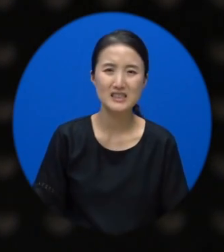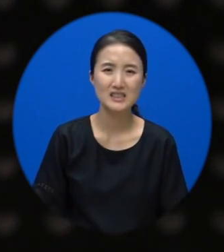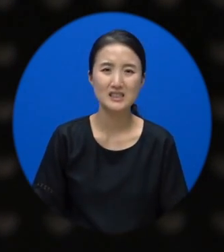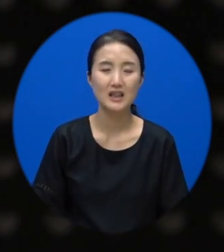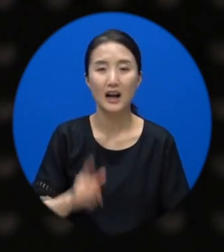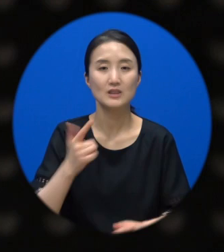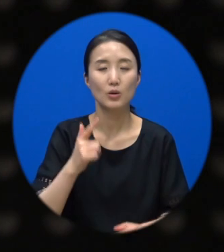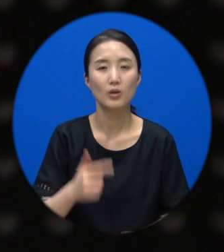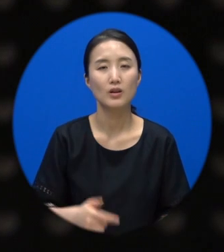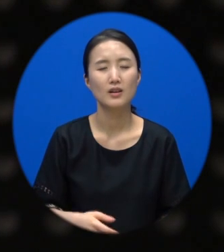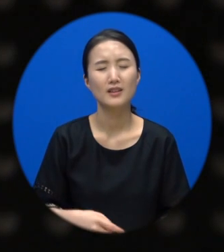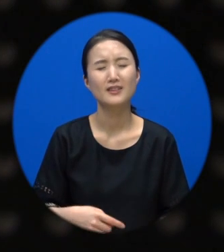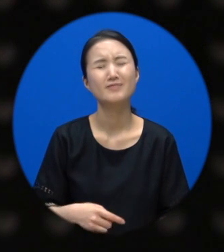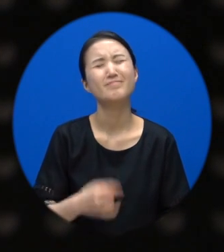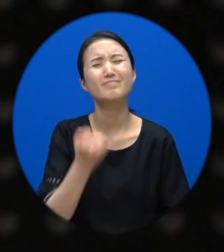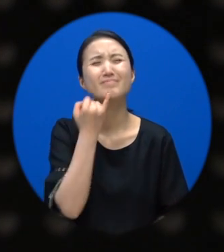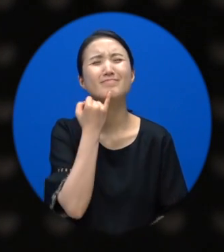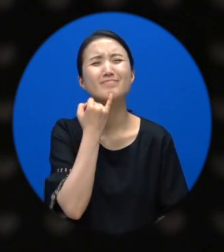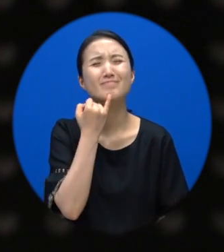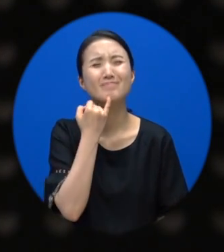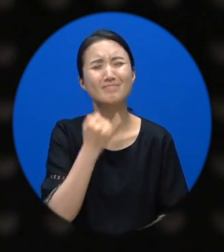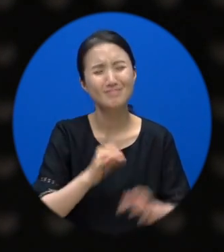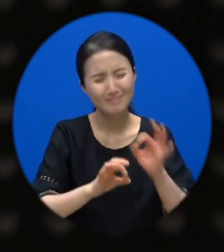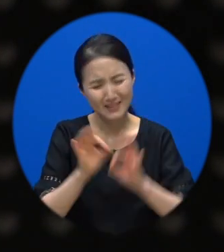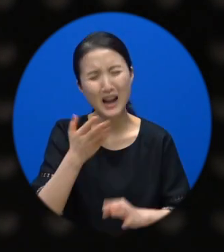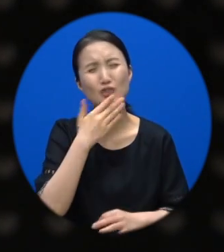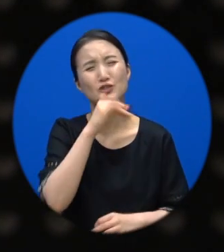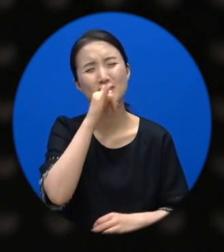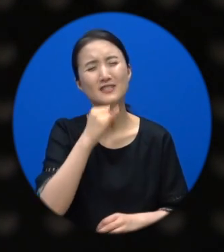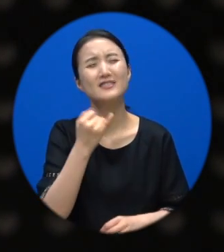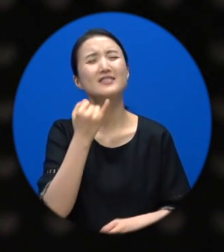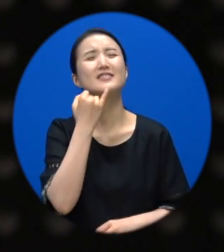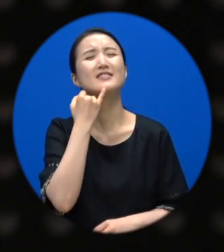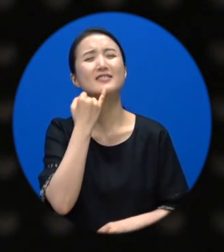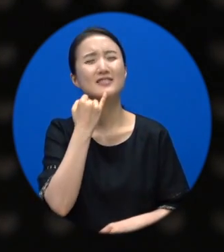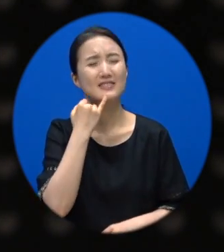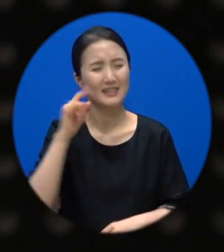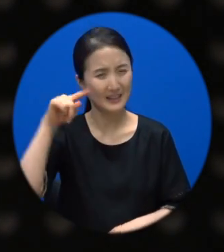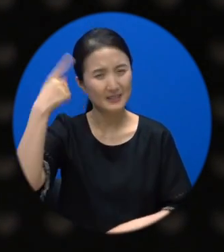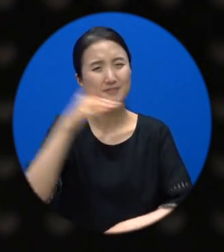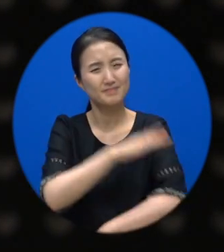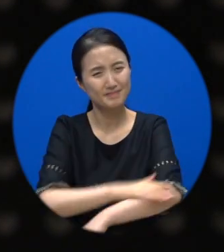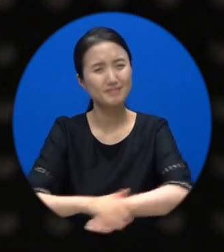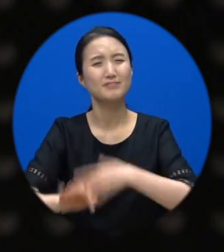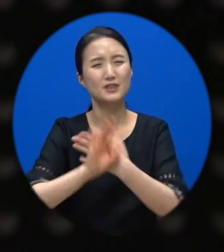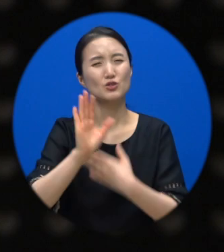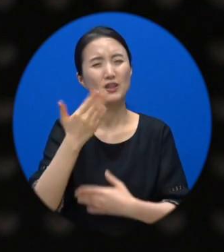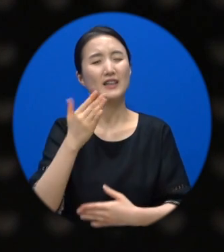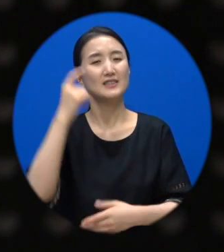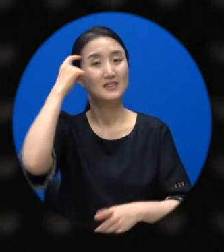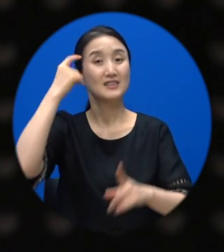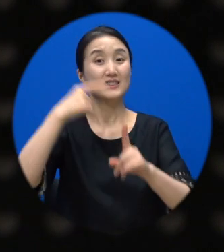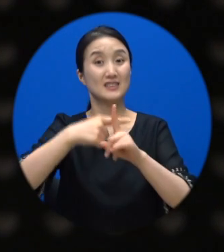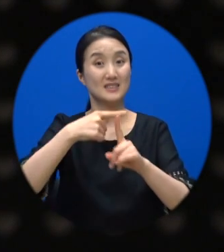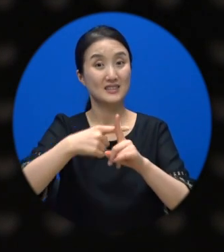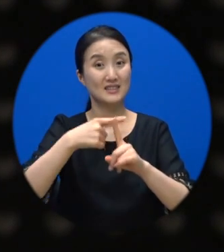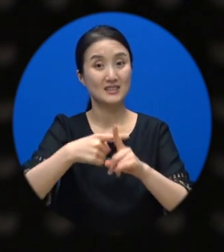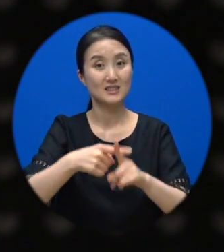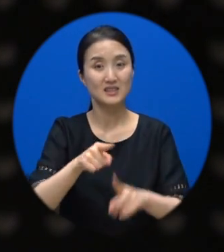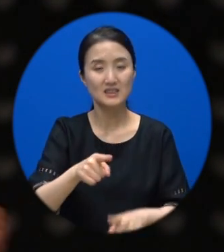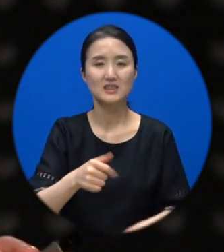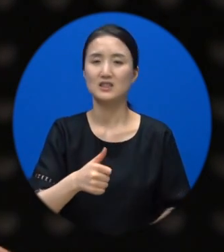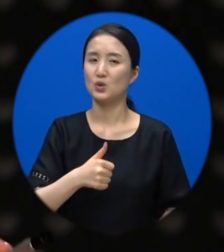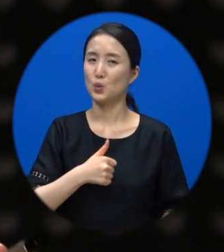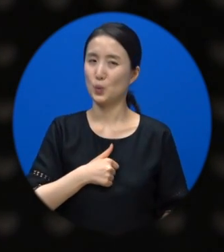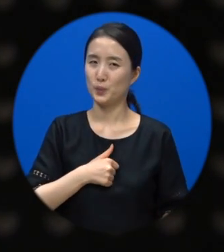않고, 그래, 다음에 잘하면 되지. 그럴 수도 있지. 변함없이 나를 사랑할 수 있는 마음이 바로 자존감이에요.